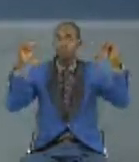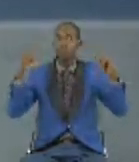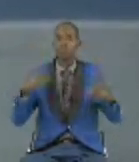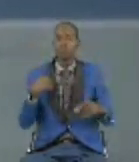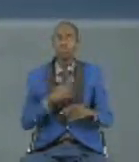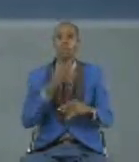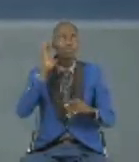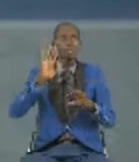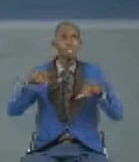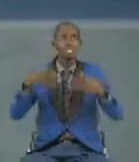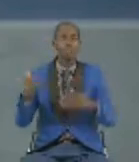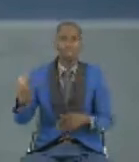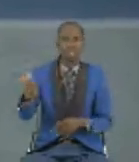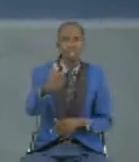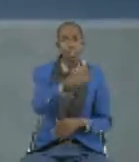nous adonner à